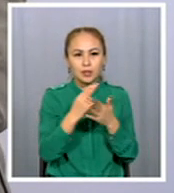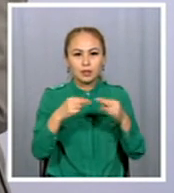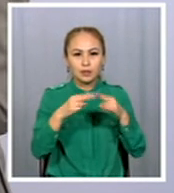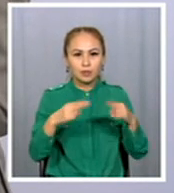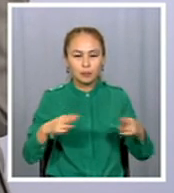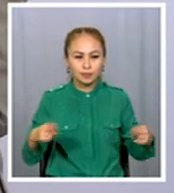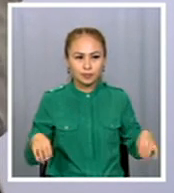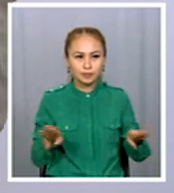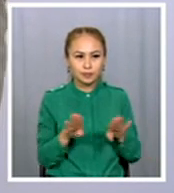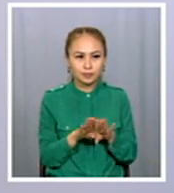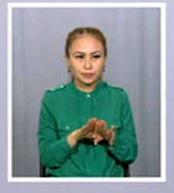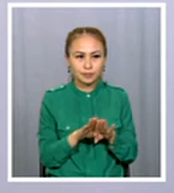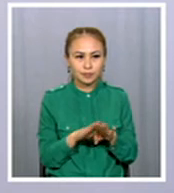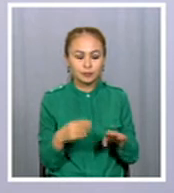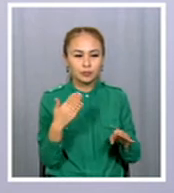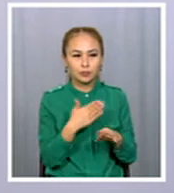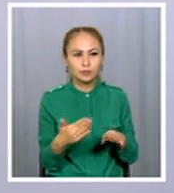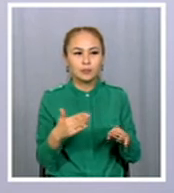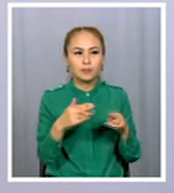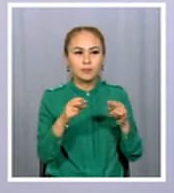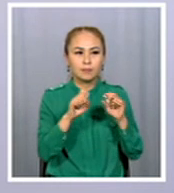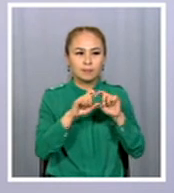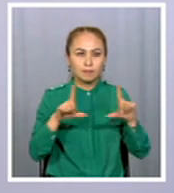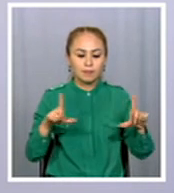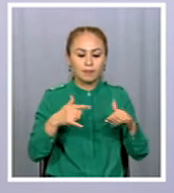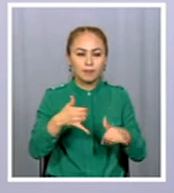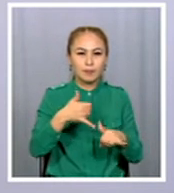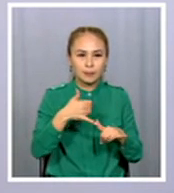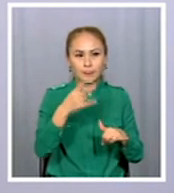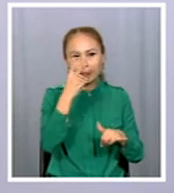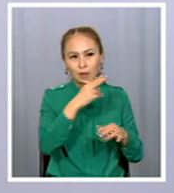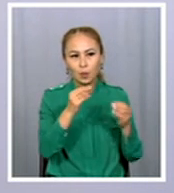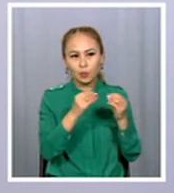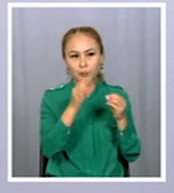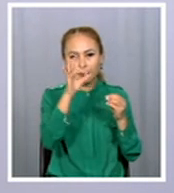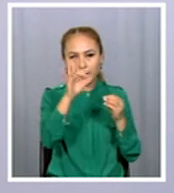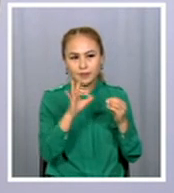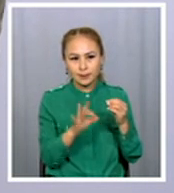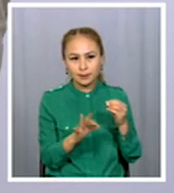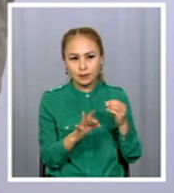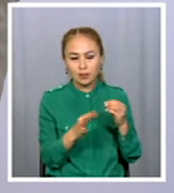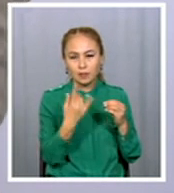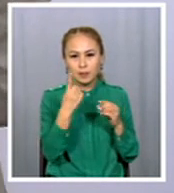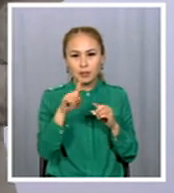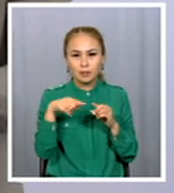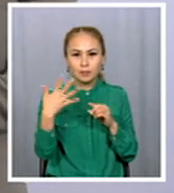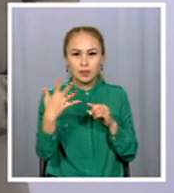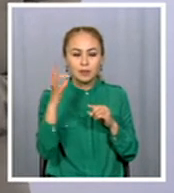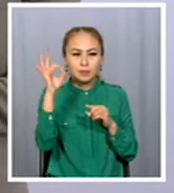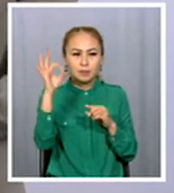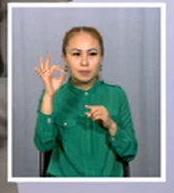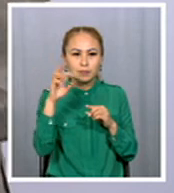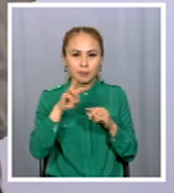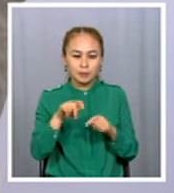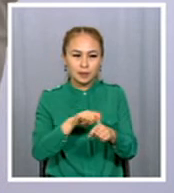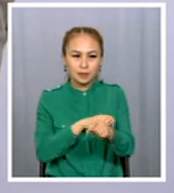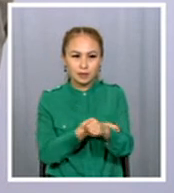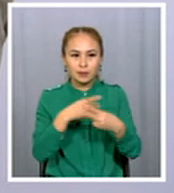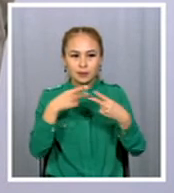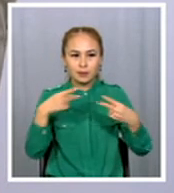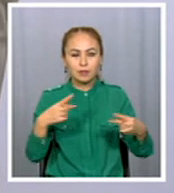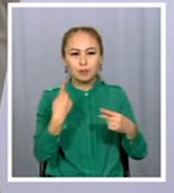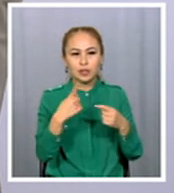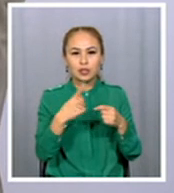Осы мектептің биіктігінің 10%-ы 1,5 метрге тең екен. Ал 1,5 метр